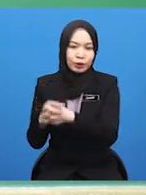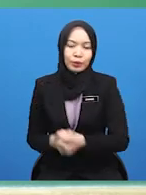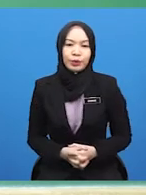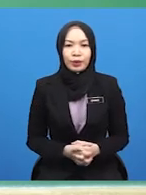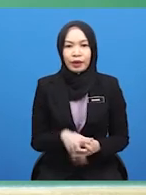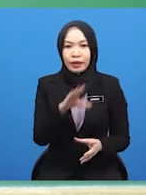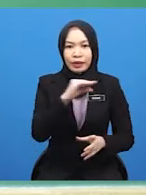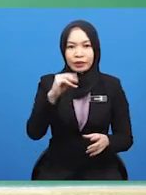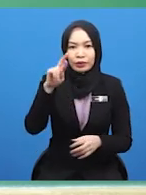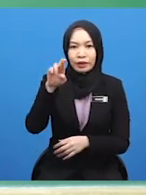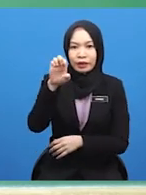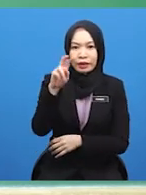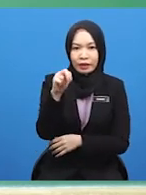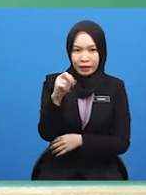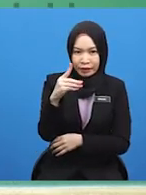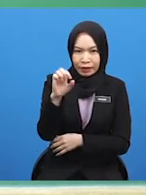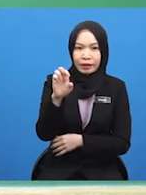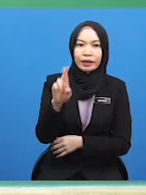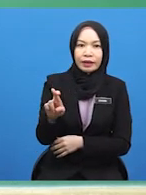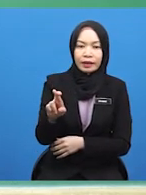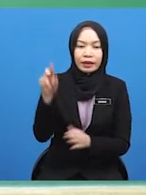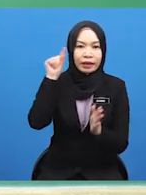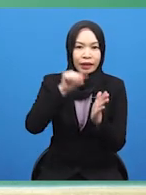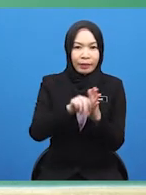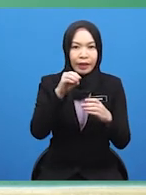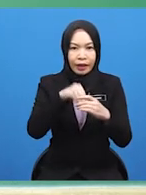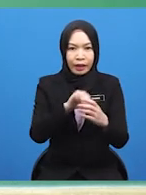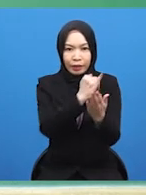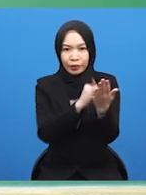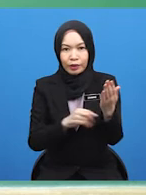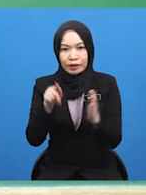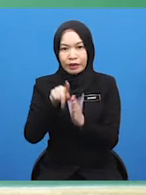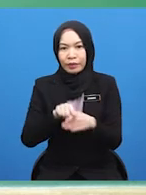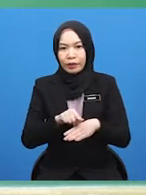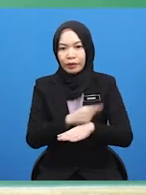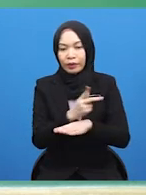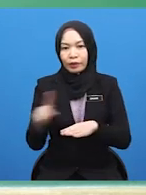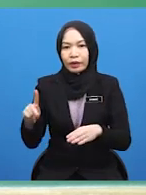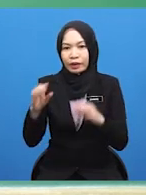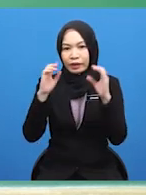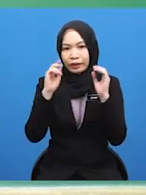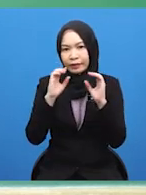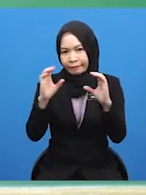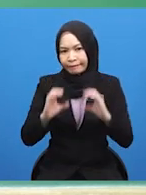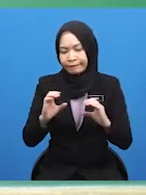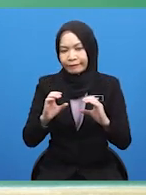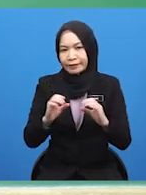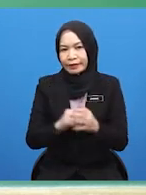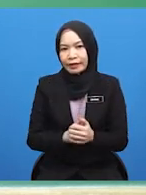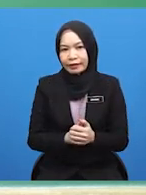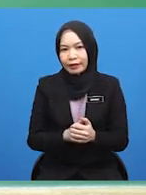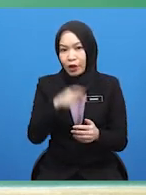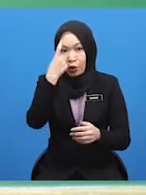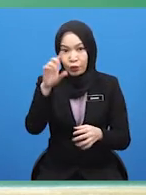Teknik render atau rendering, gambaran dalam lukisan menggunakan teknik tertentu khususnya untuk menampakkan